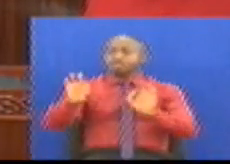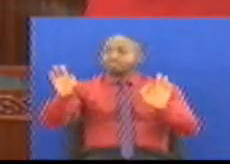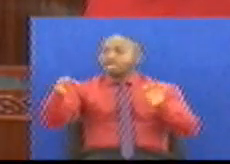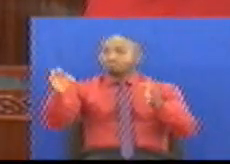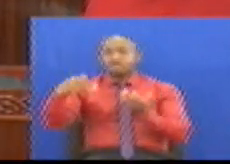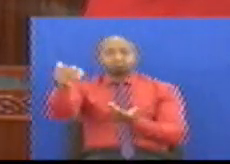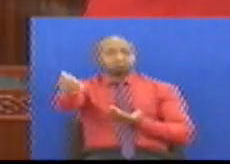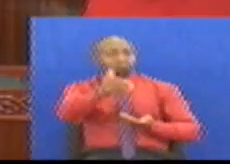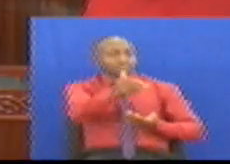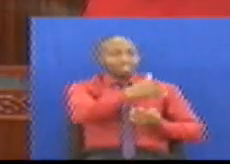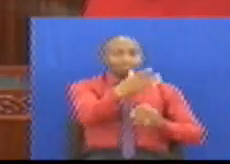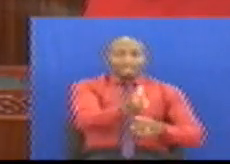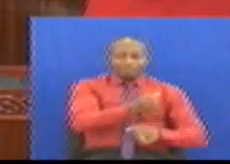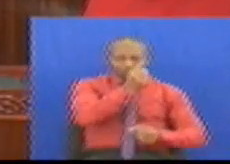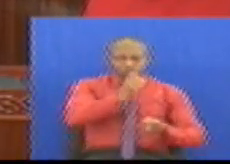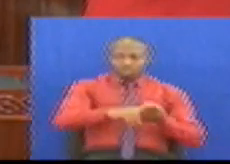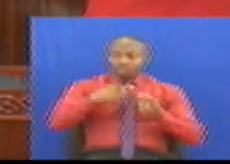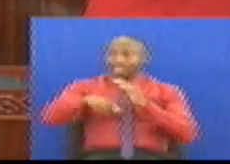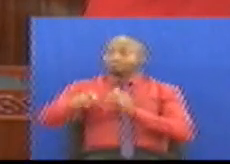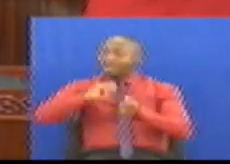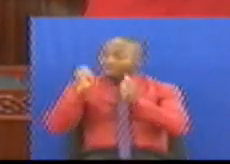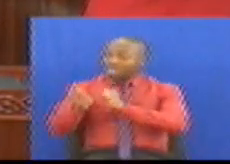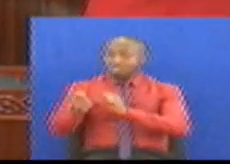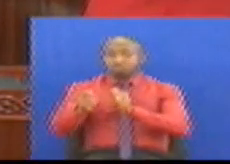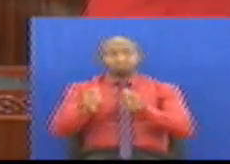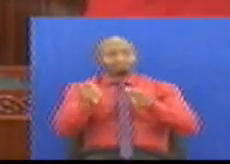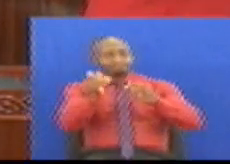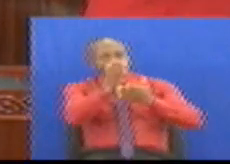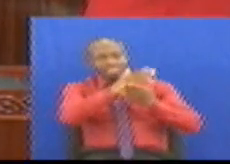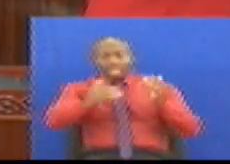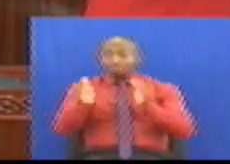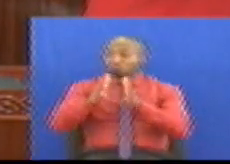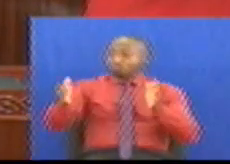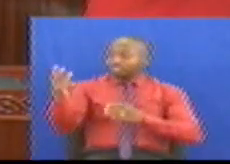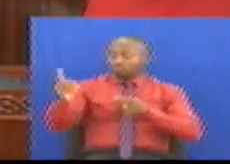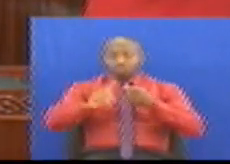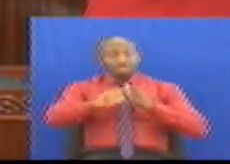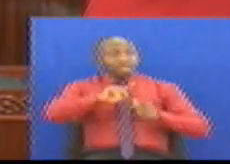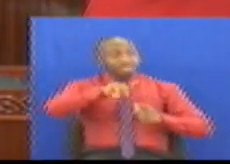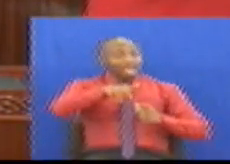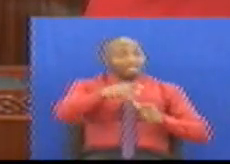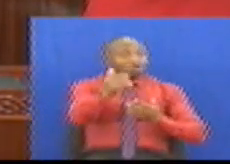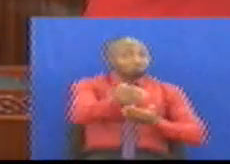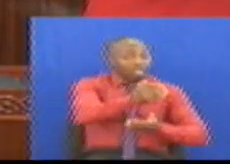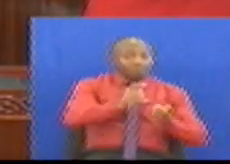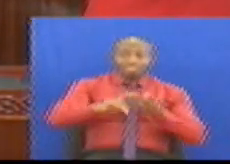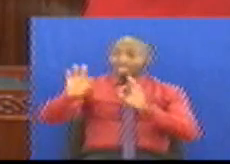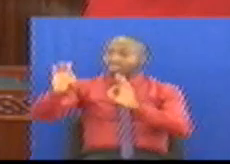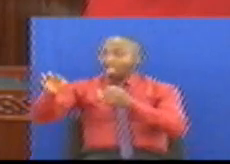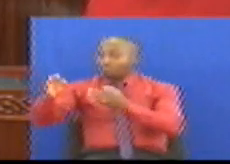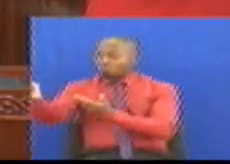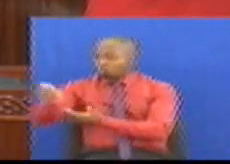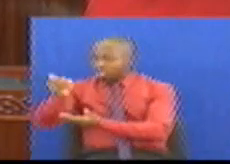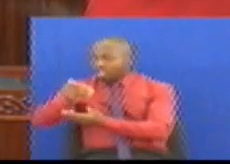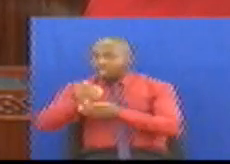mapato. Na mabadiliko haya yamefanyika kwenye sehemu kubwa tatu: nani anayekusanya, namna ya kukusanya na matumizi ya makusanyo